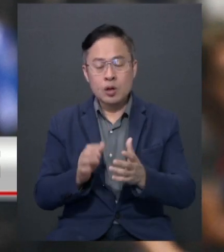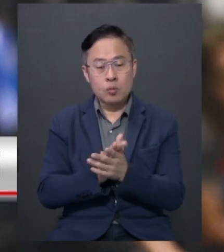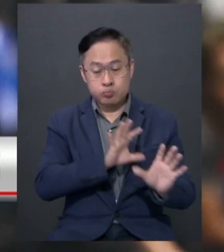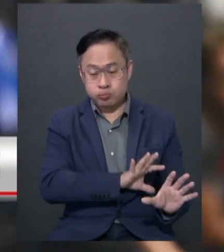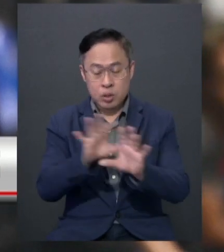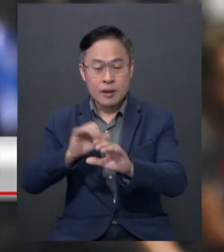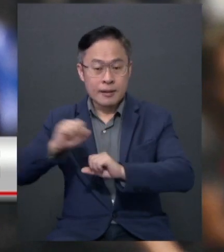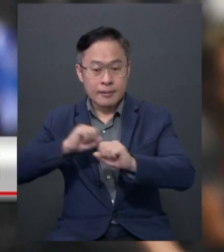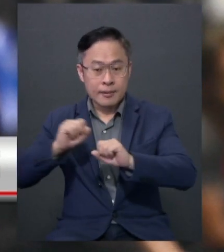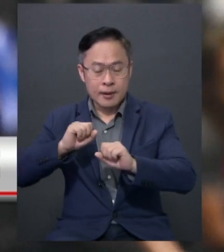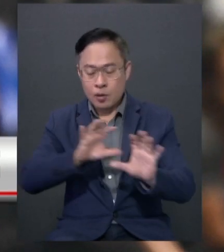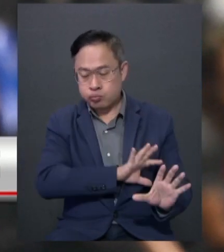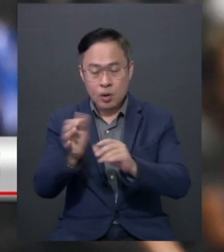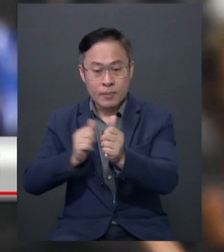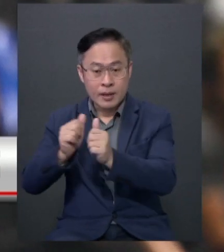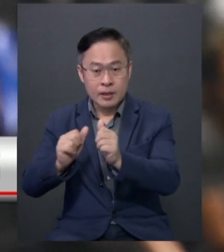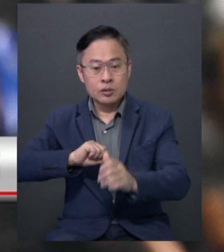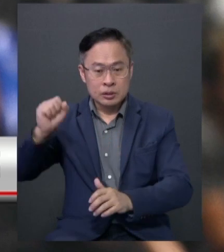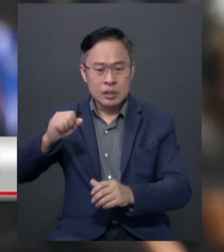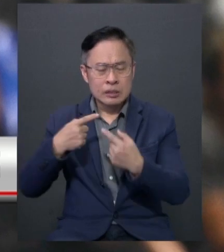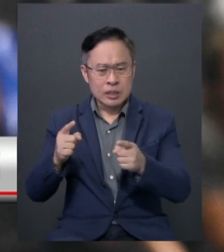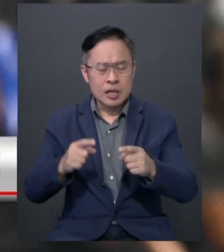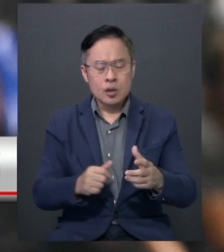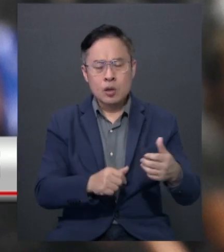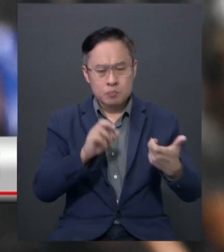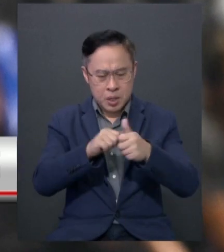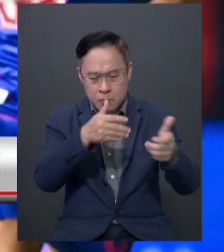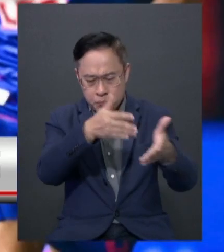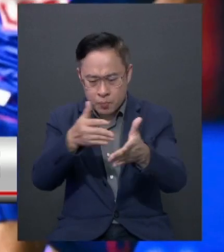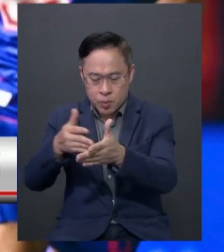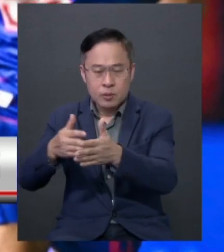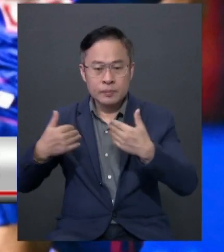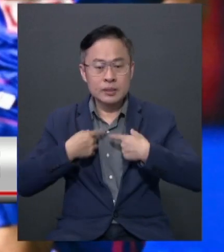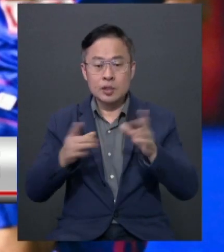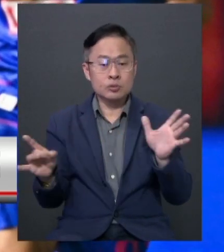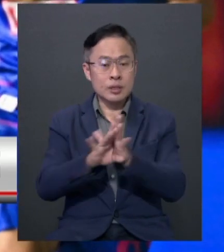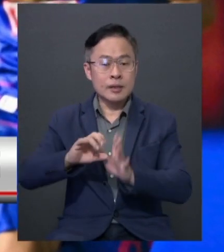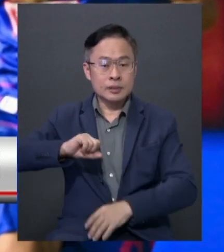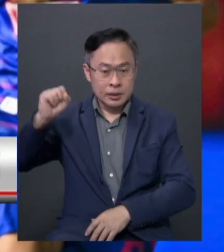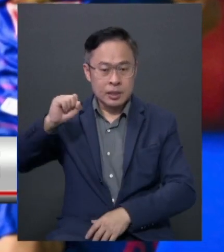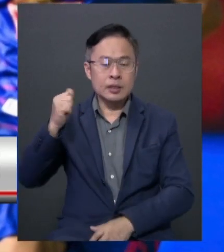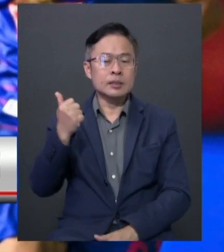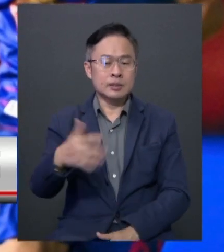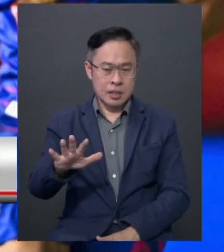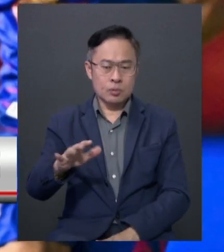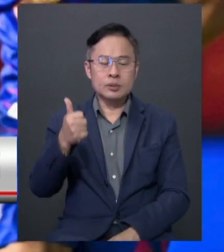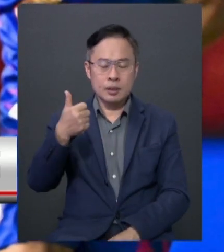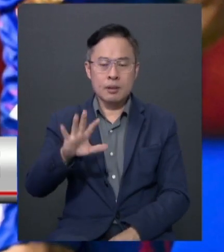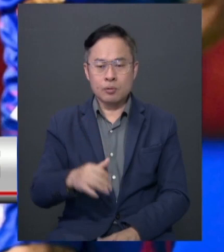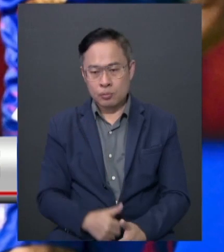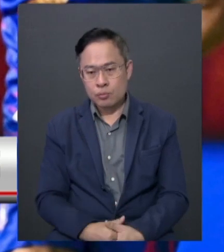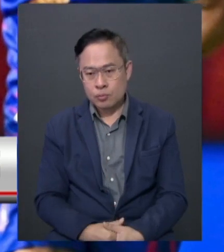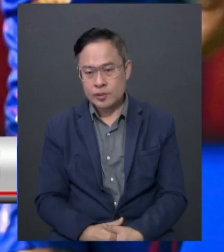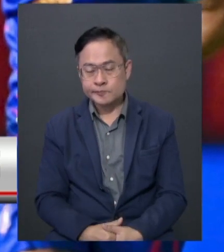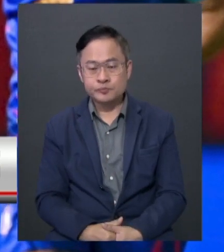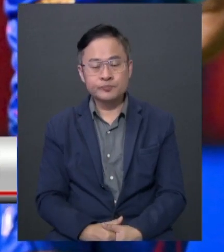ถึงว่ารายละเอียดในเกมเนี่ยต้องบอกว่าวันนี้เราเล่นกันไม่ดีเท่าที่ควรแต่การได้3แต้มก็ถือว่าเป็นที่น่าพอใจนะครับส่วนเป้าห